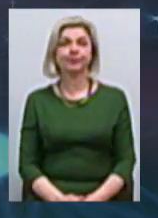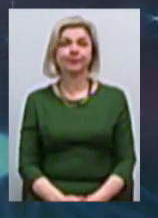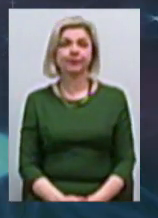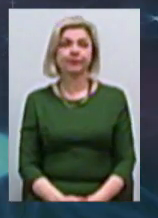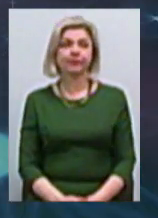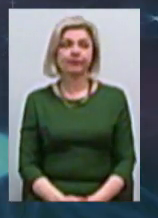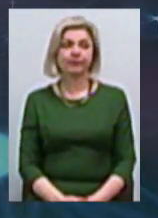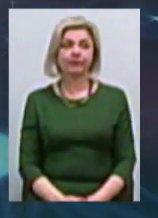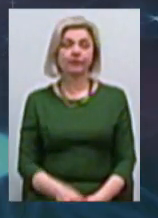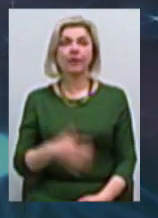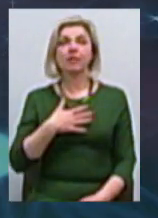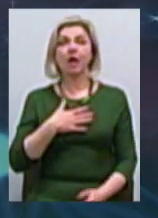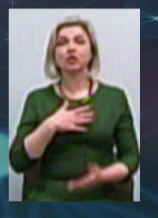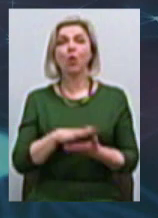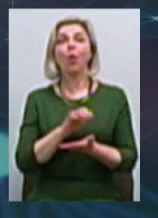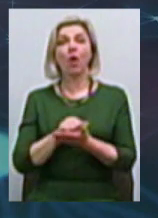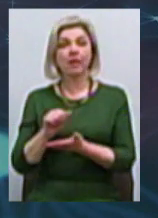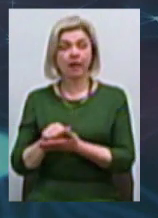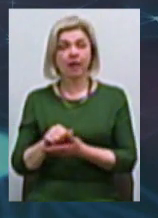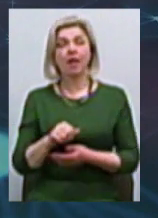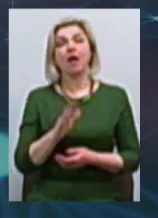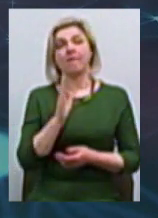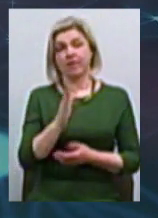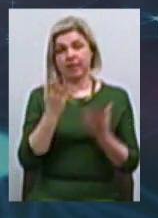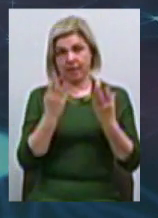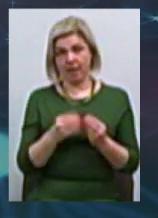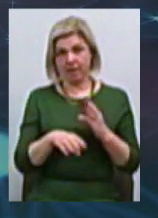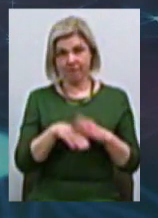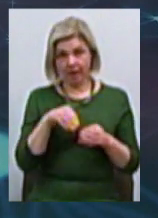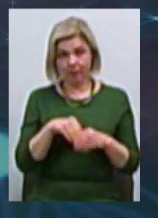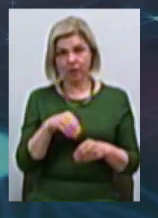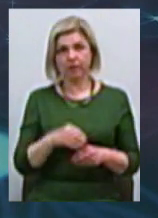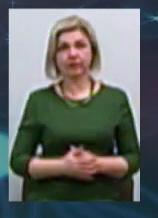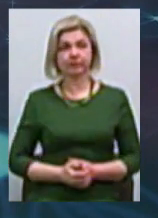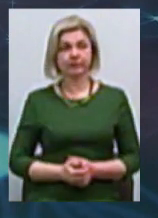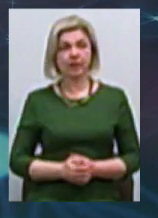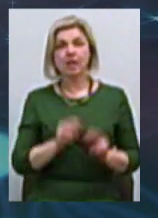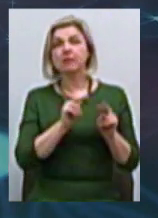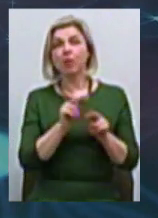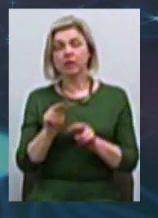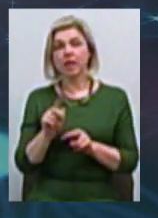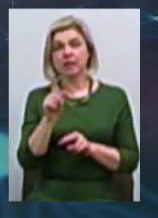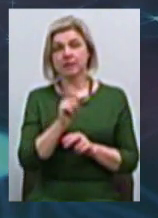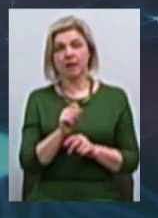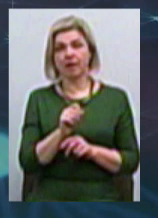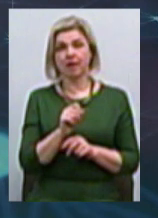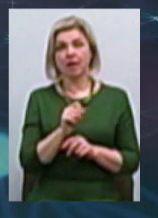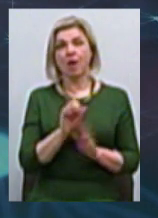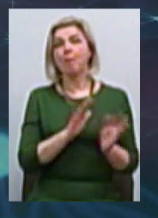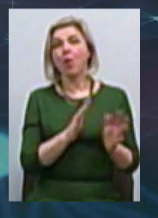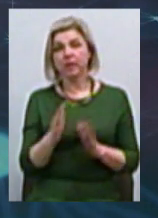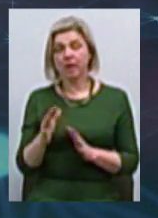Наші колеги в день виборів, Олександр Гордієнко та Ігор Чорний, спостерігали за перебігом подій,